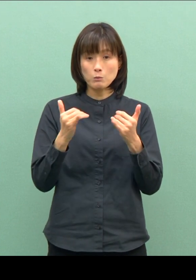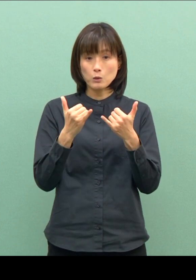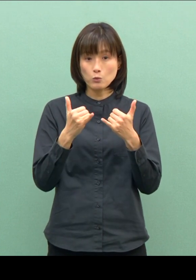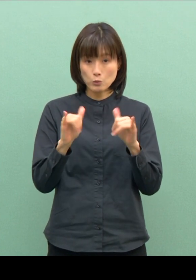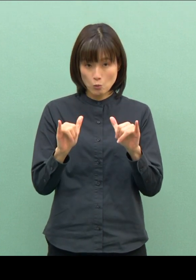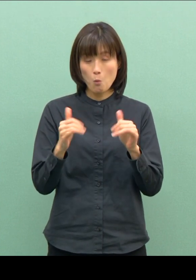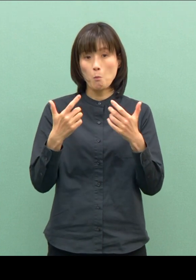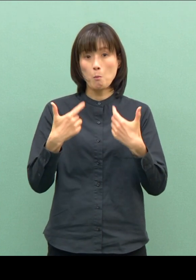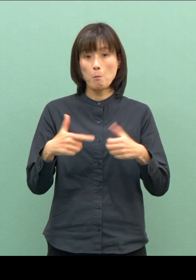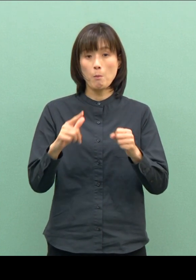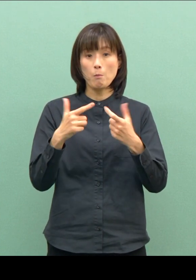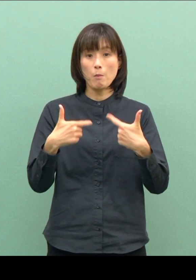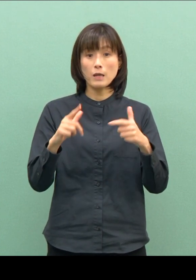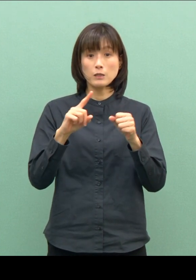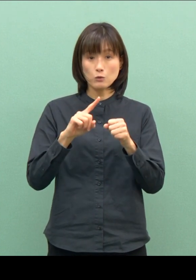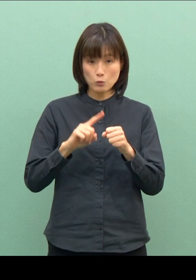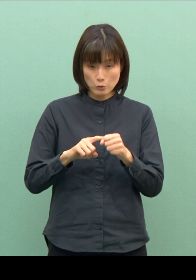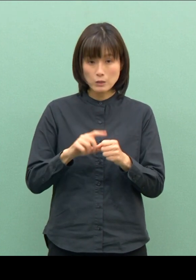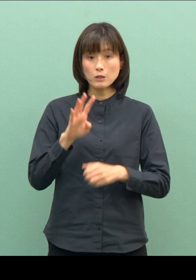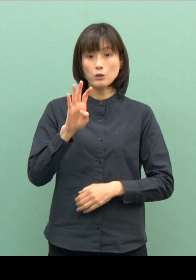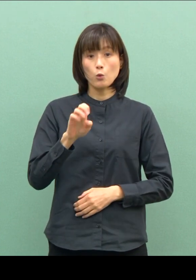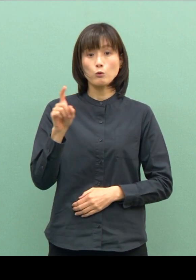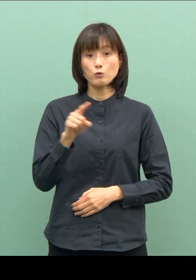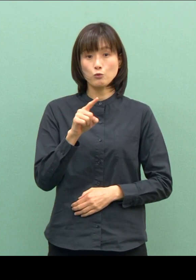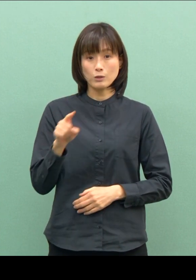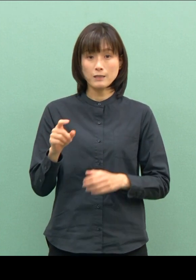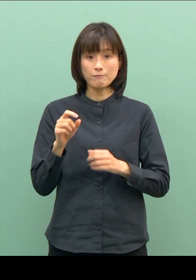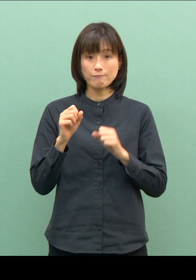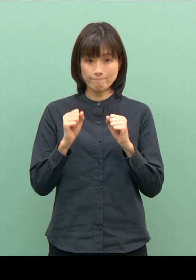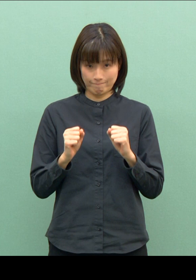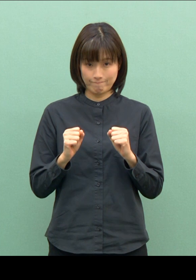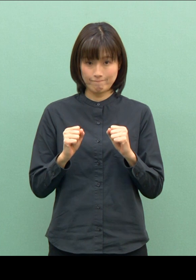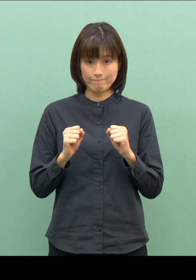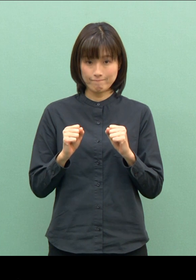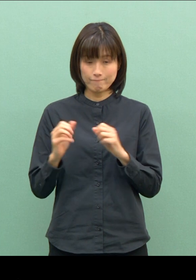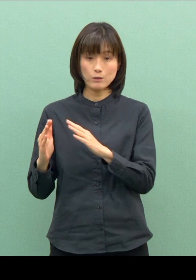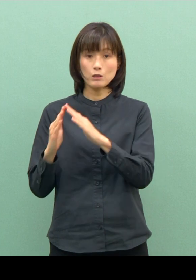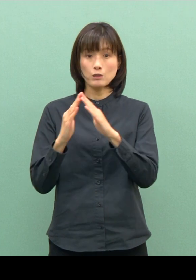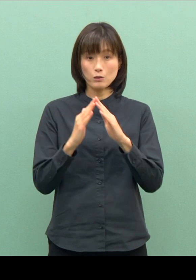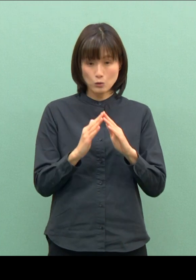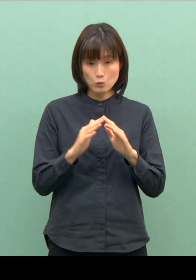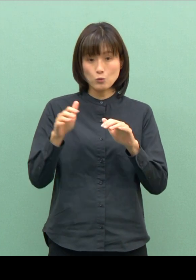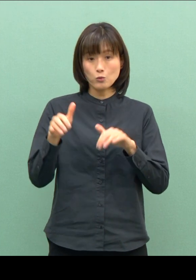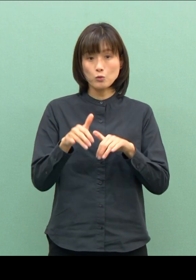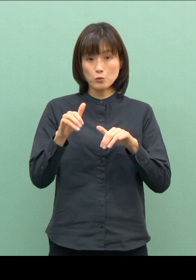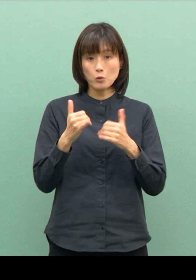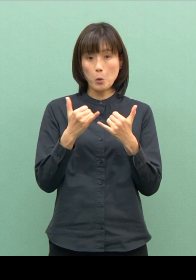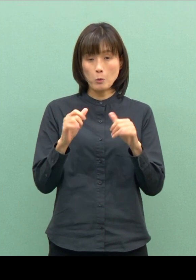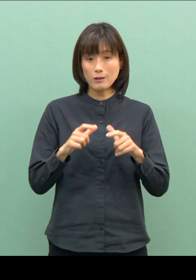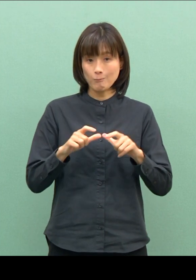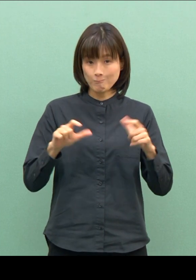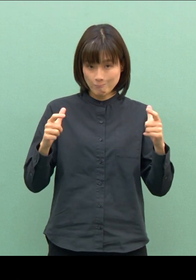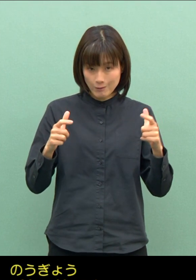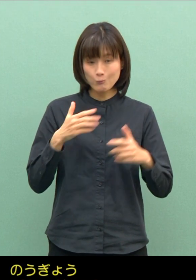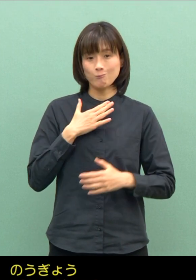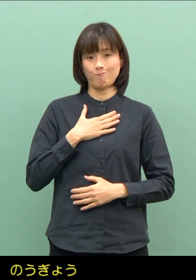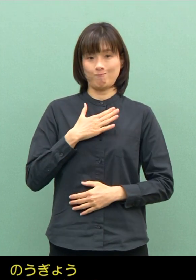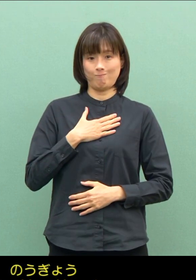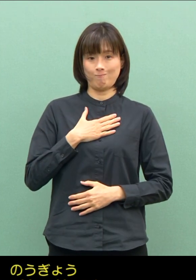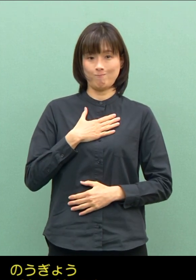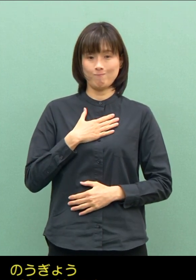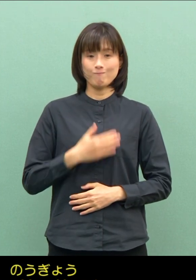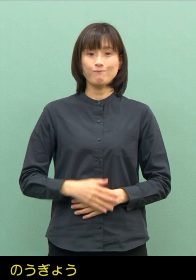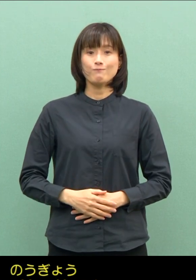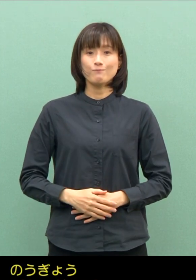方も毎年40人程度と一定数いらっしゃり、移住就農を選ぶ方が増えてきているのを実感しています。